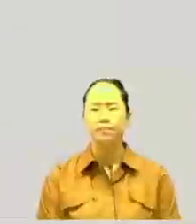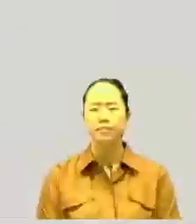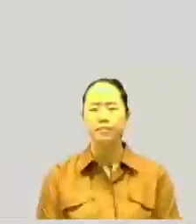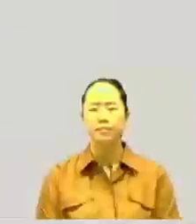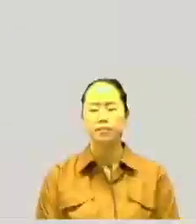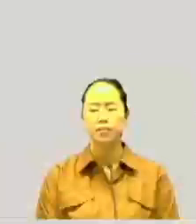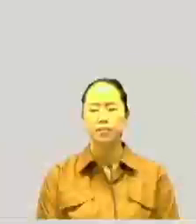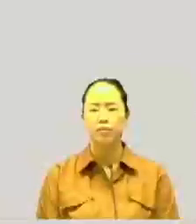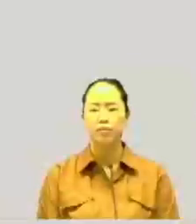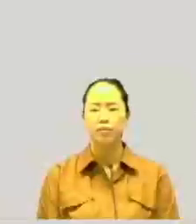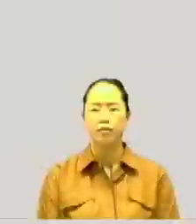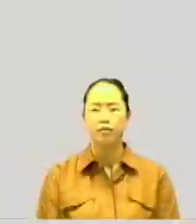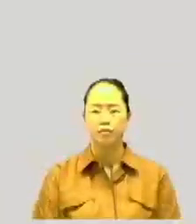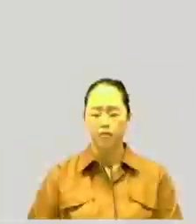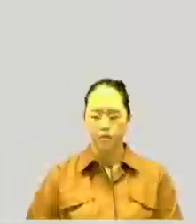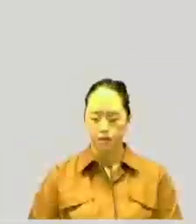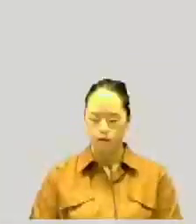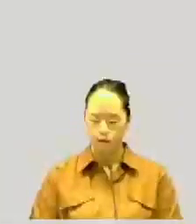邀请我们来。